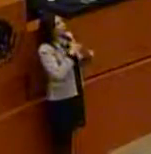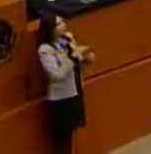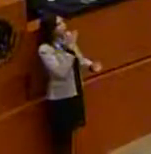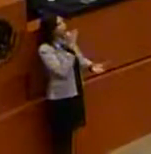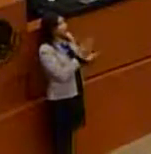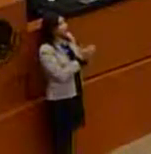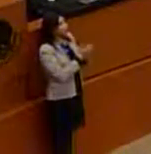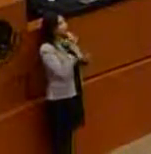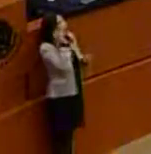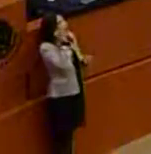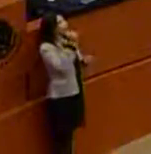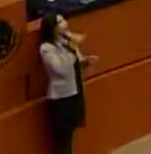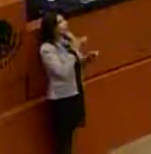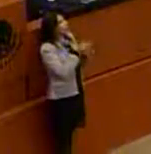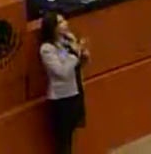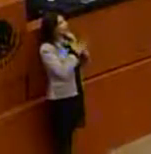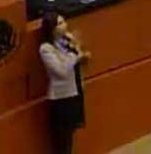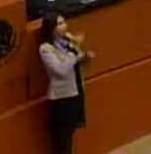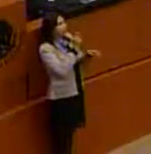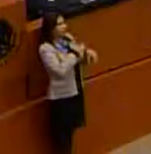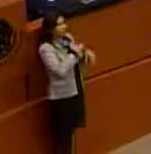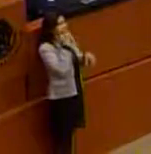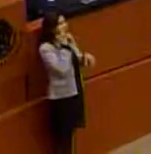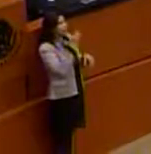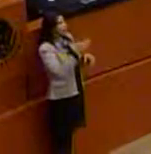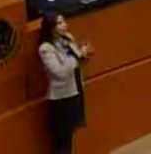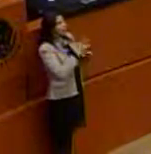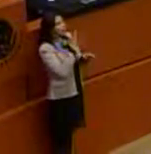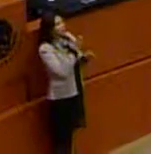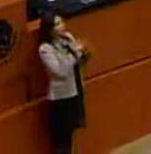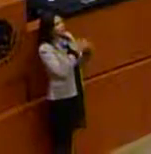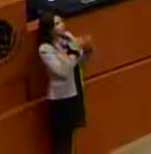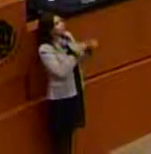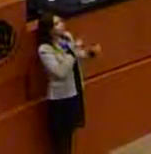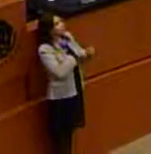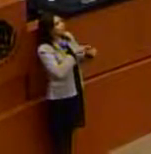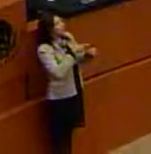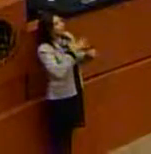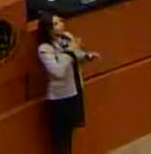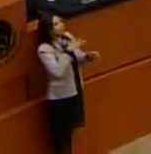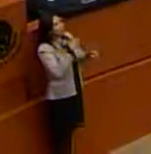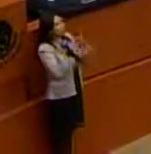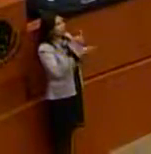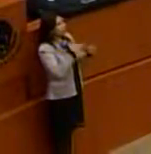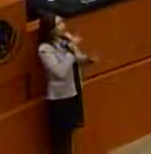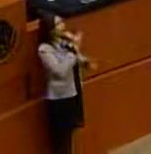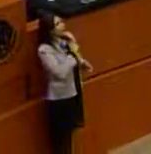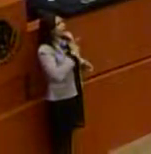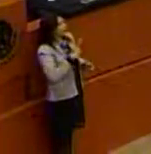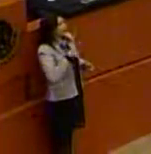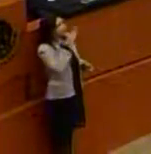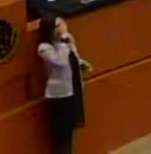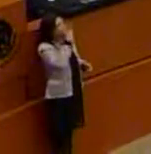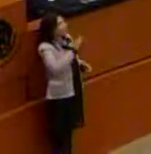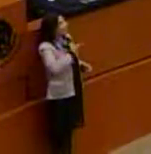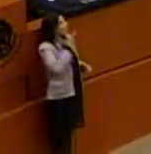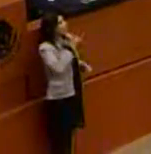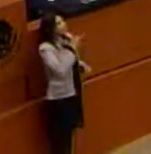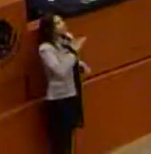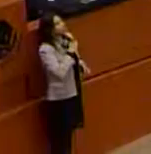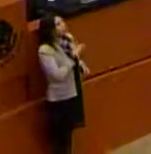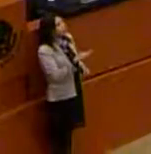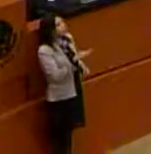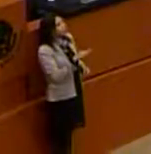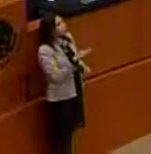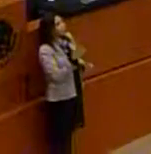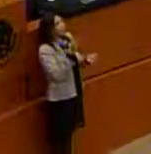l'heure est venue. La question n'est plus tant de savoir si nos sociétés modernes peuvent se permettre d'introduire un RBI, mais de quand et comment elles le